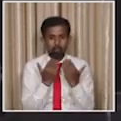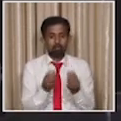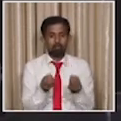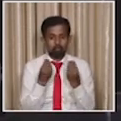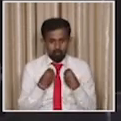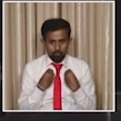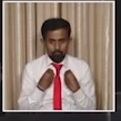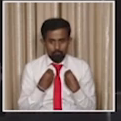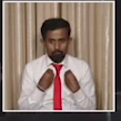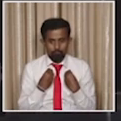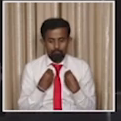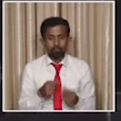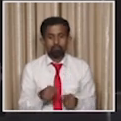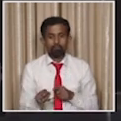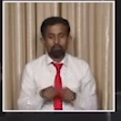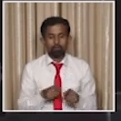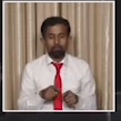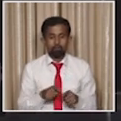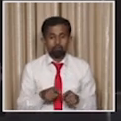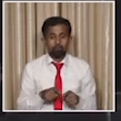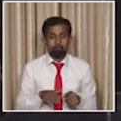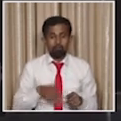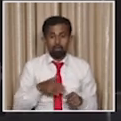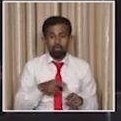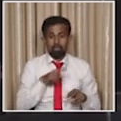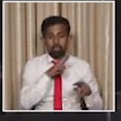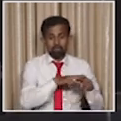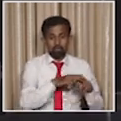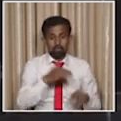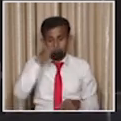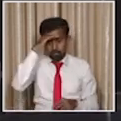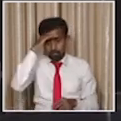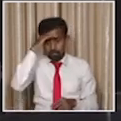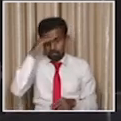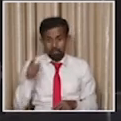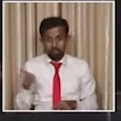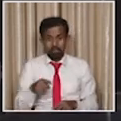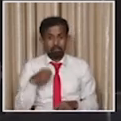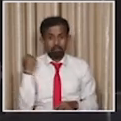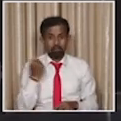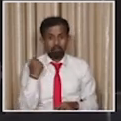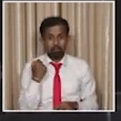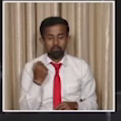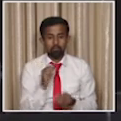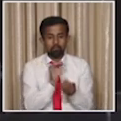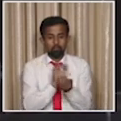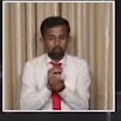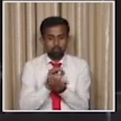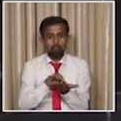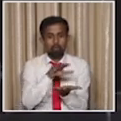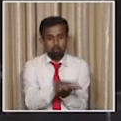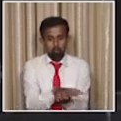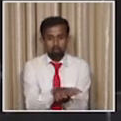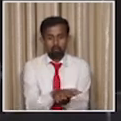Friday and Easter Sunday mass. Religious freedom has to be guaranteed. මේ තියන්නේ 19 වෙනිදා. ඒ 19 වෙනිදා